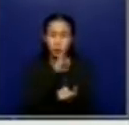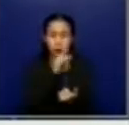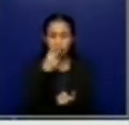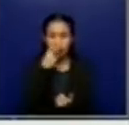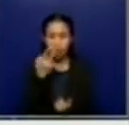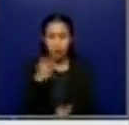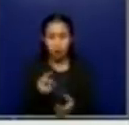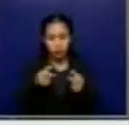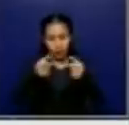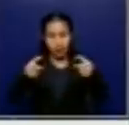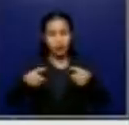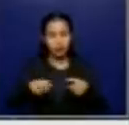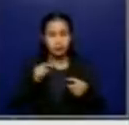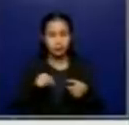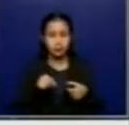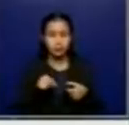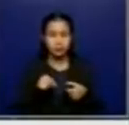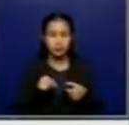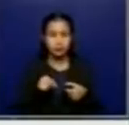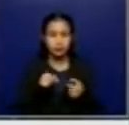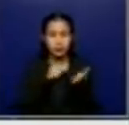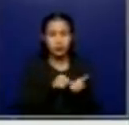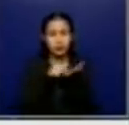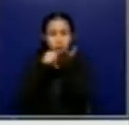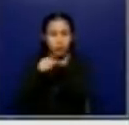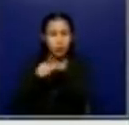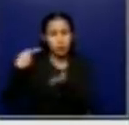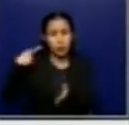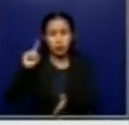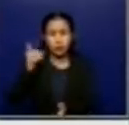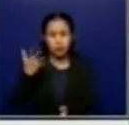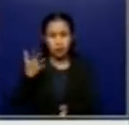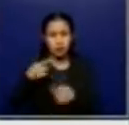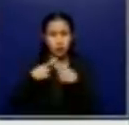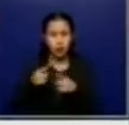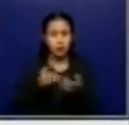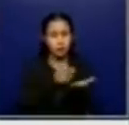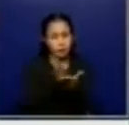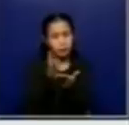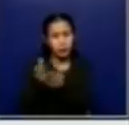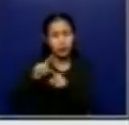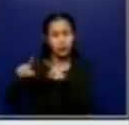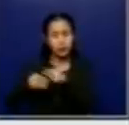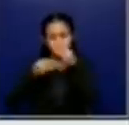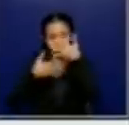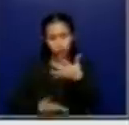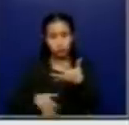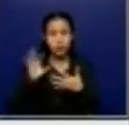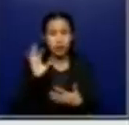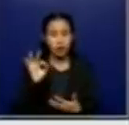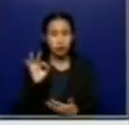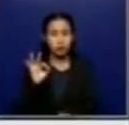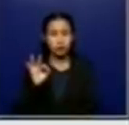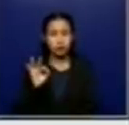านฉบับนี้เนี่ยส่งไปแล้วไม่มีประโยชน์ขณะที่ทุกฝ่ายนะครับ9ข้อที่เขียนมาเป็นข้อสังเกตเนี่ย